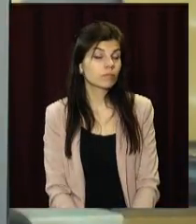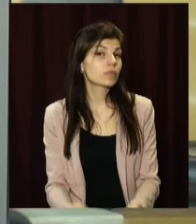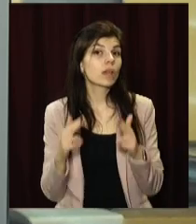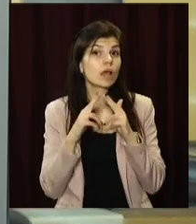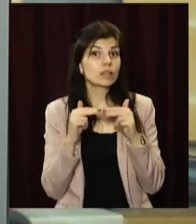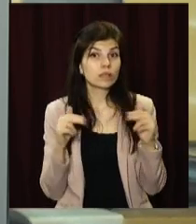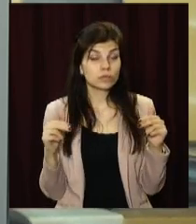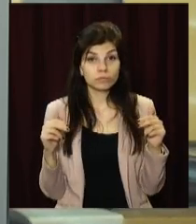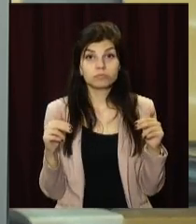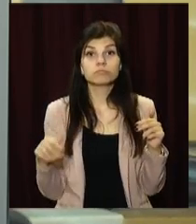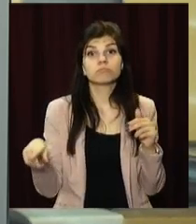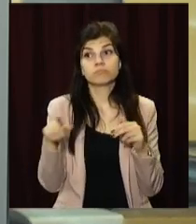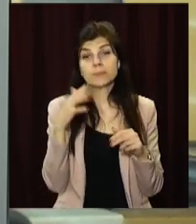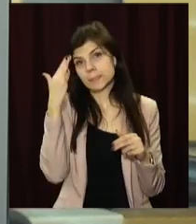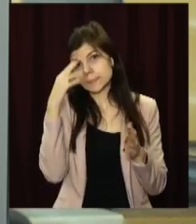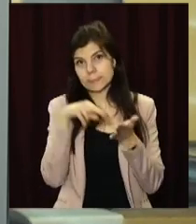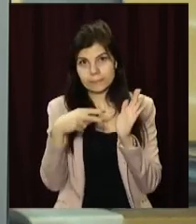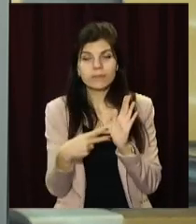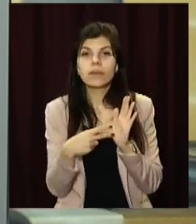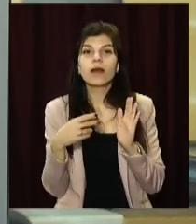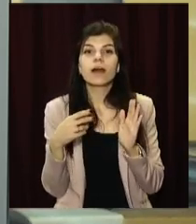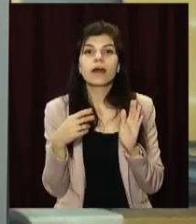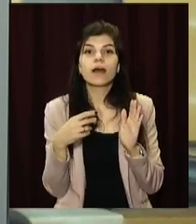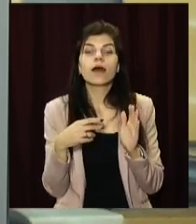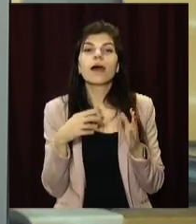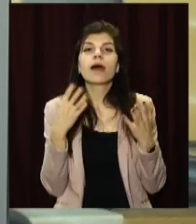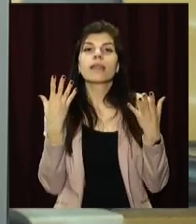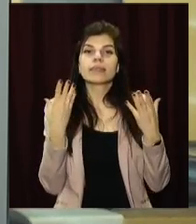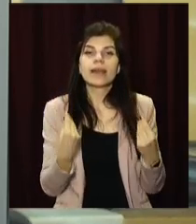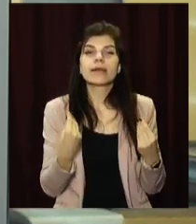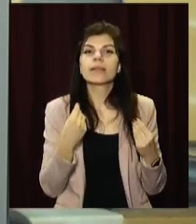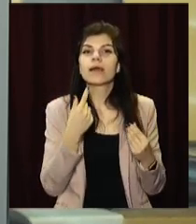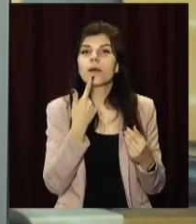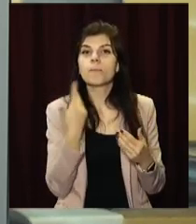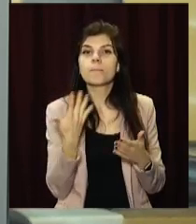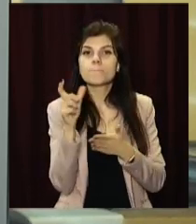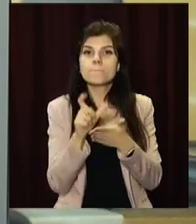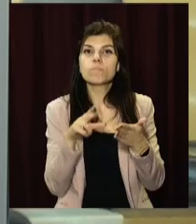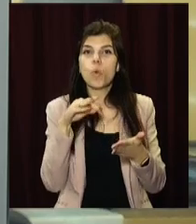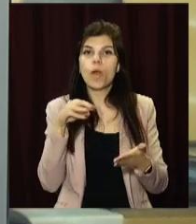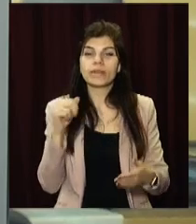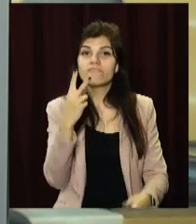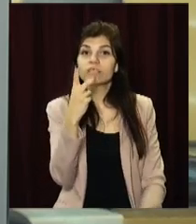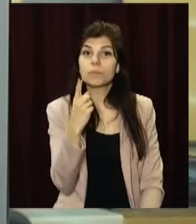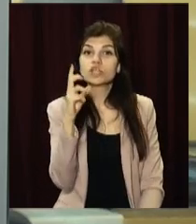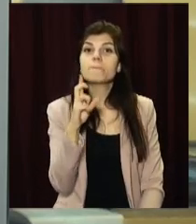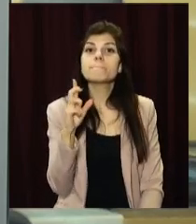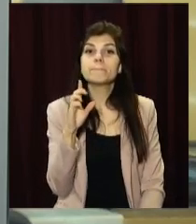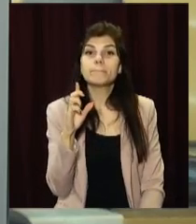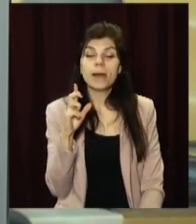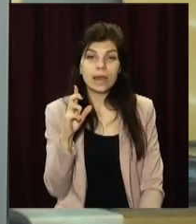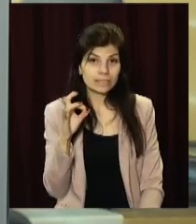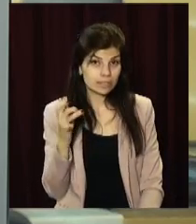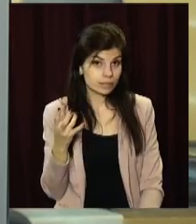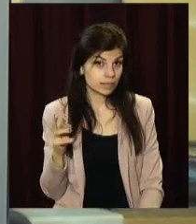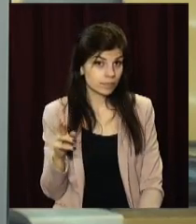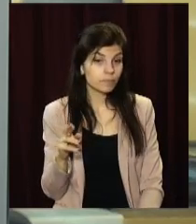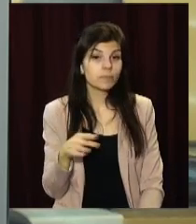Дніпровські митці готуються відзначати Всесвітній день поета. Його святкують 21 березня. Прагнуть повернути цікавість